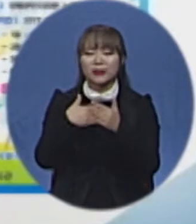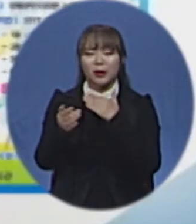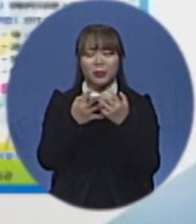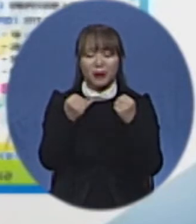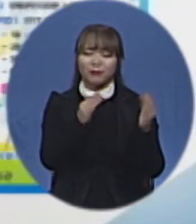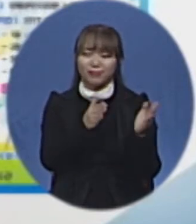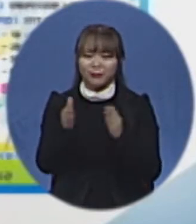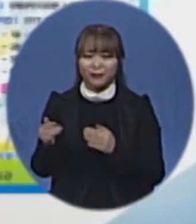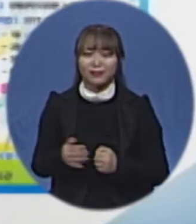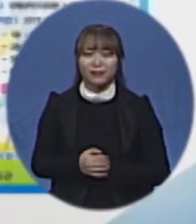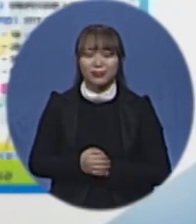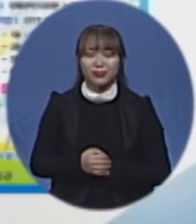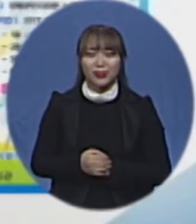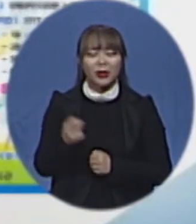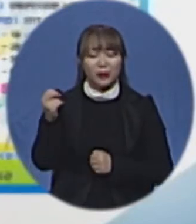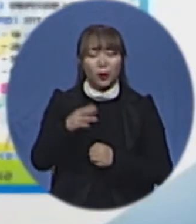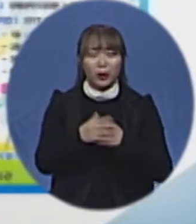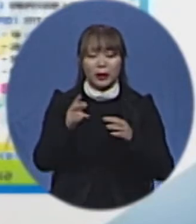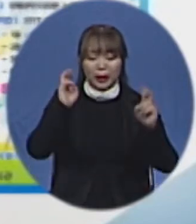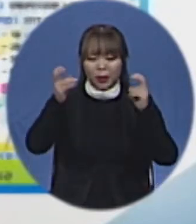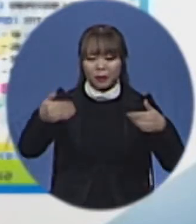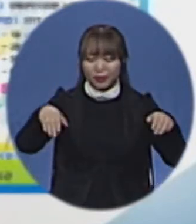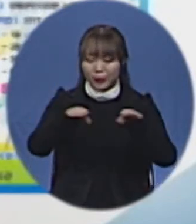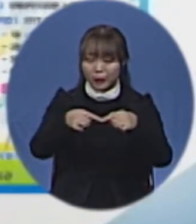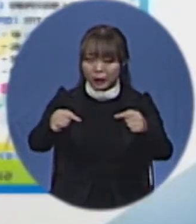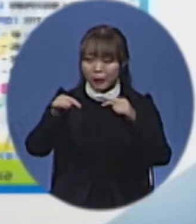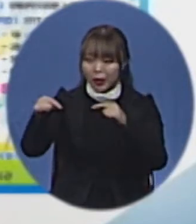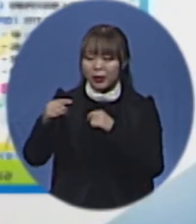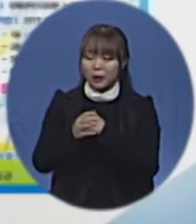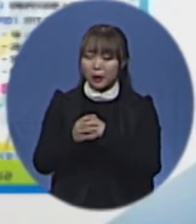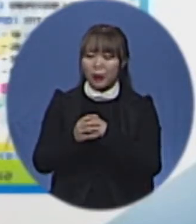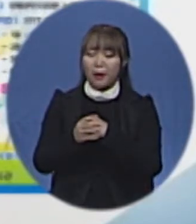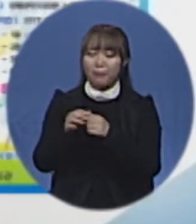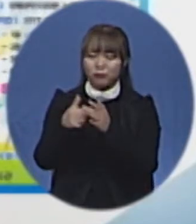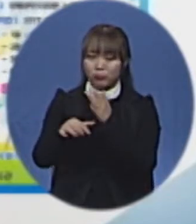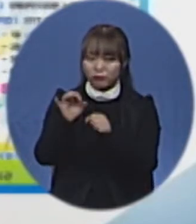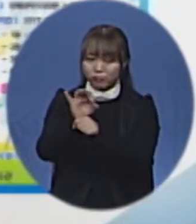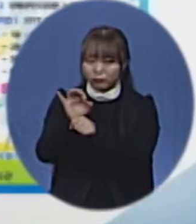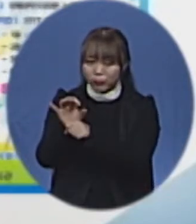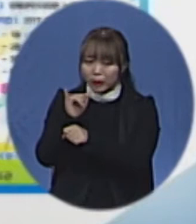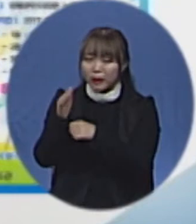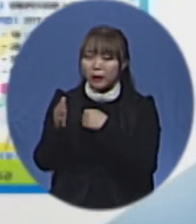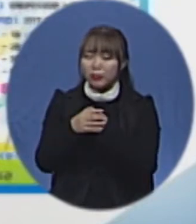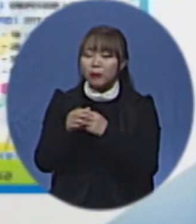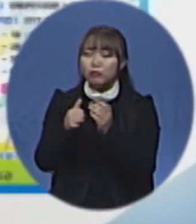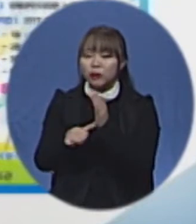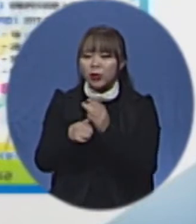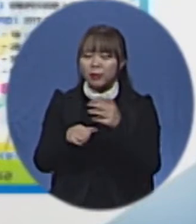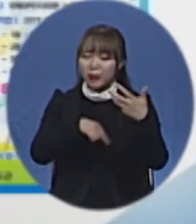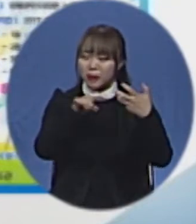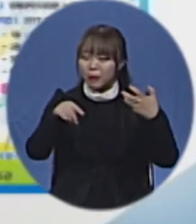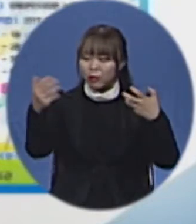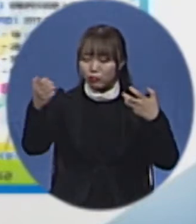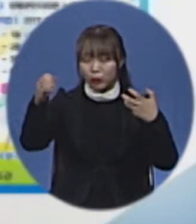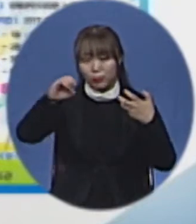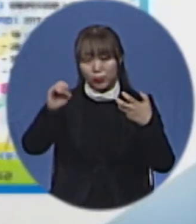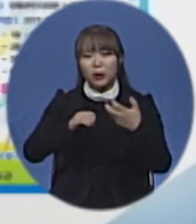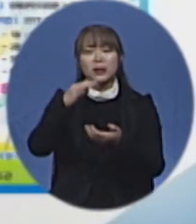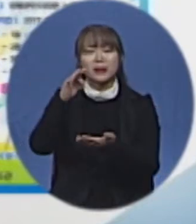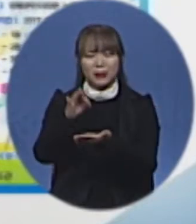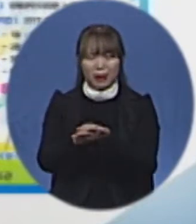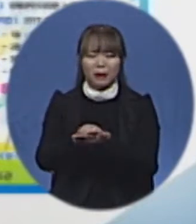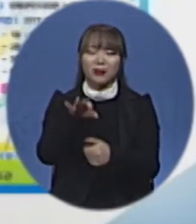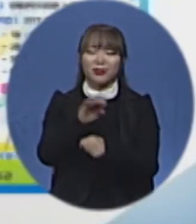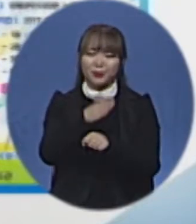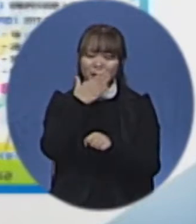있습니다. 또한 기업들의 참여로 바자회가 진행될 예정이며 바자회 상품은 80에서 90% 저렴한 가격에